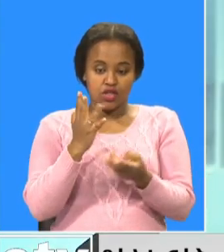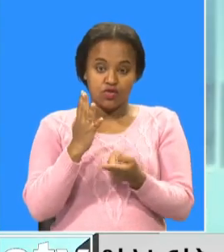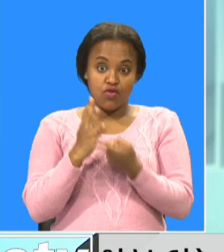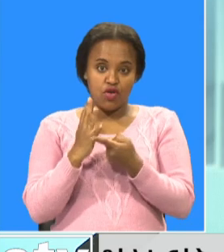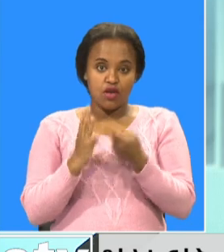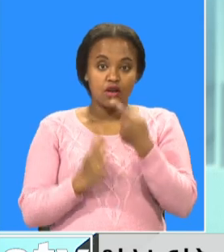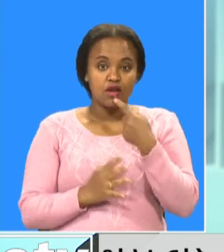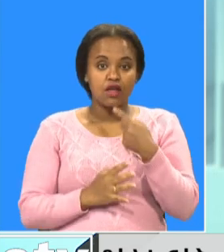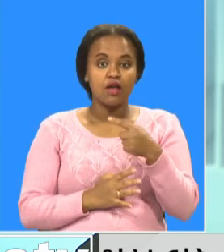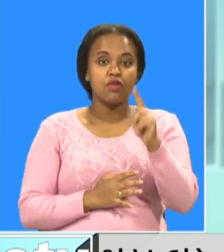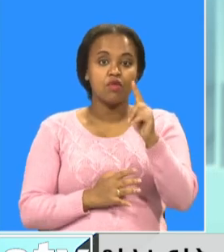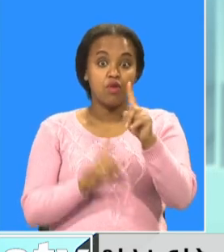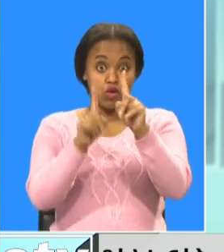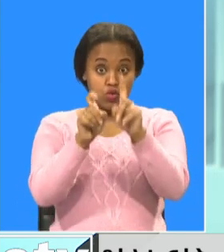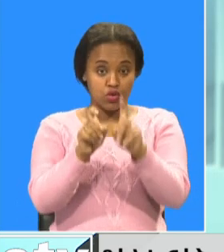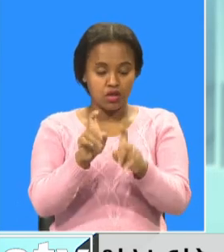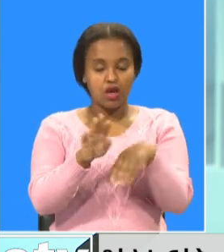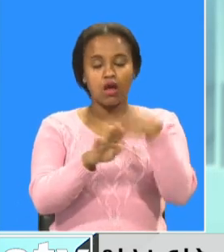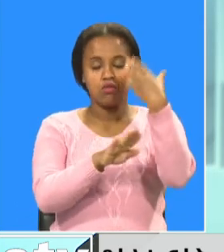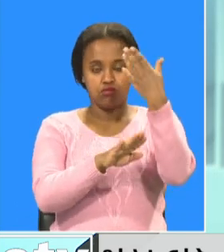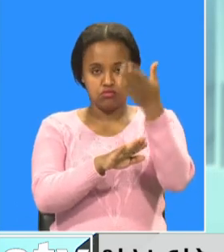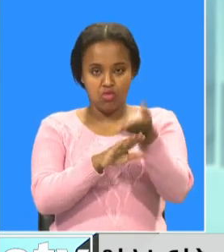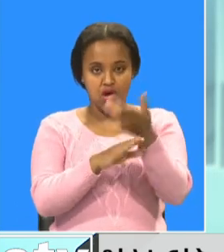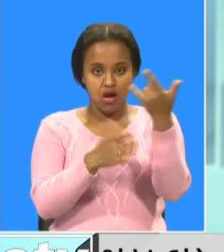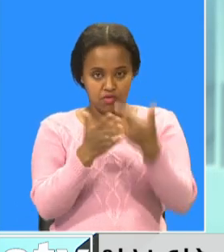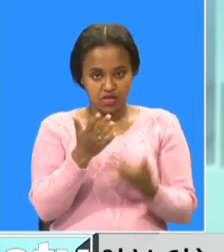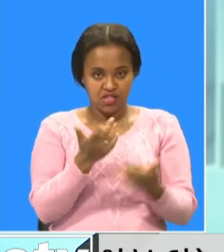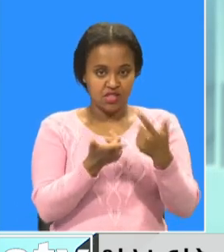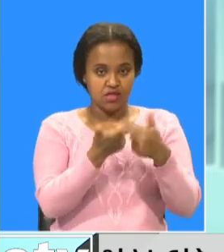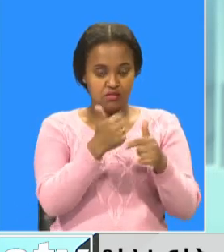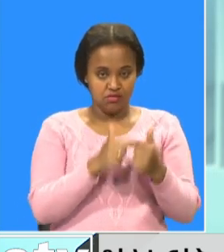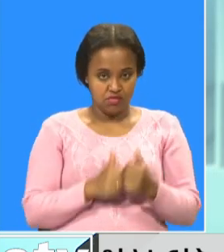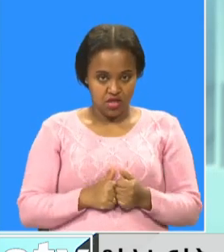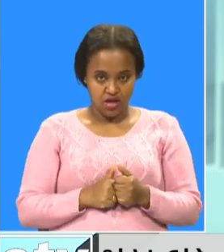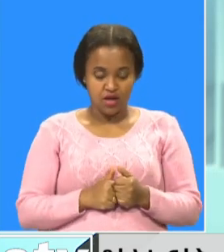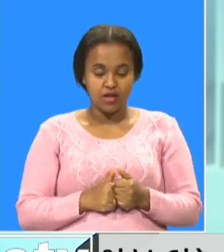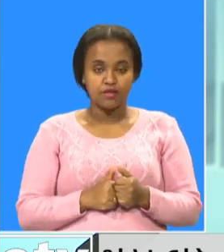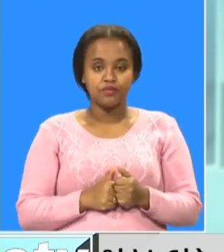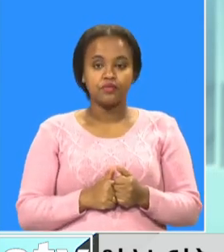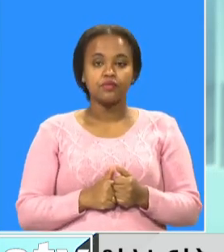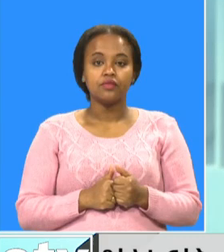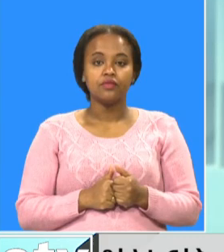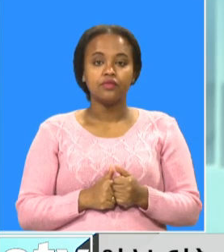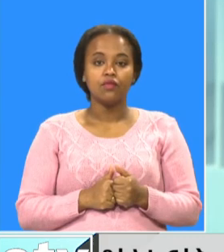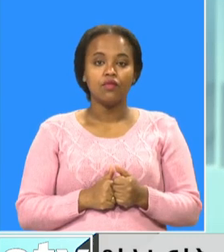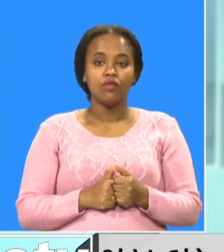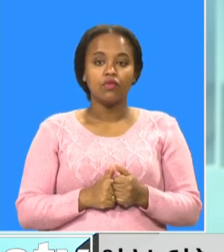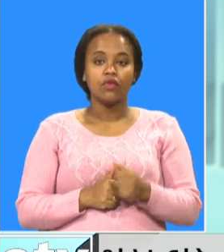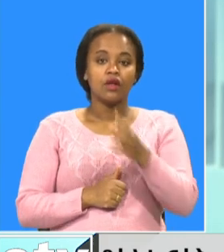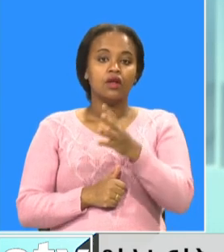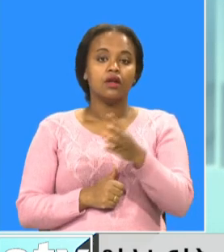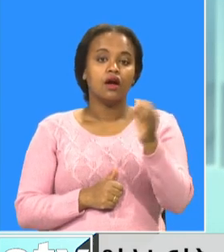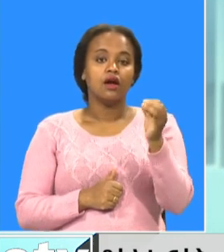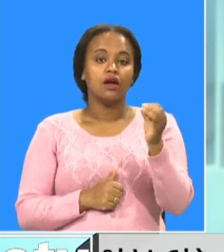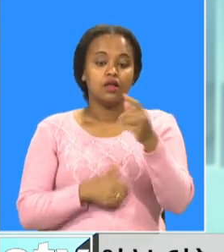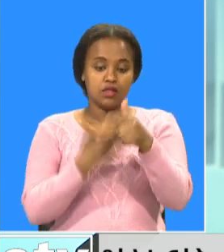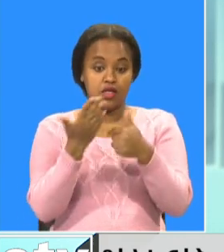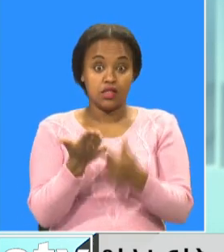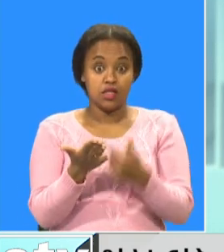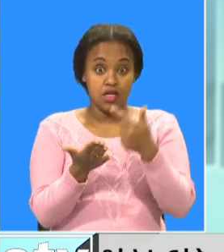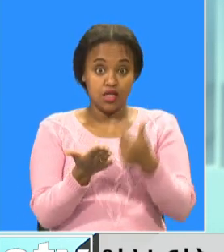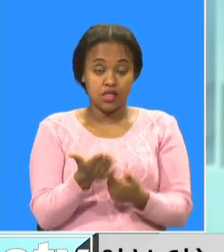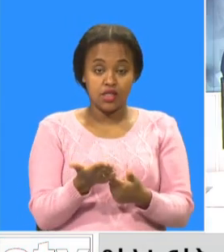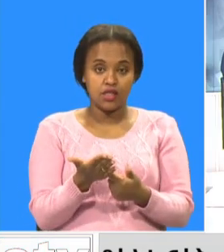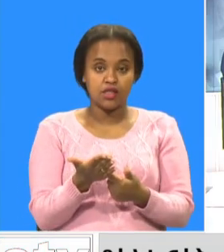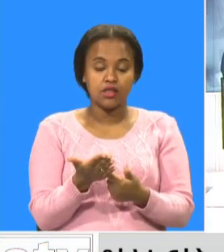እና ቁጥጥሩ ላይ ወደ በኋላ በዝርዝር እና እንመጣለን ወደ እንትኑ ላመጣ ነው። እና ስለዚህ